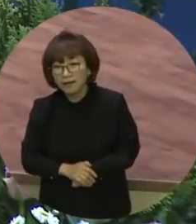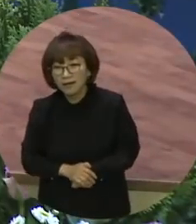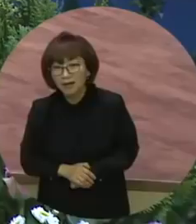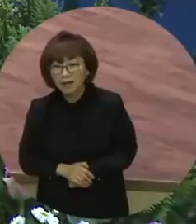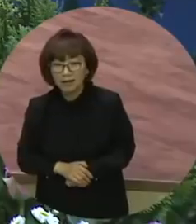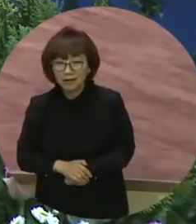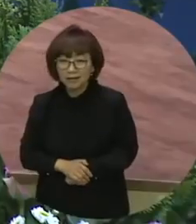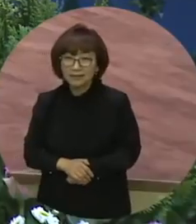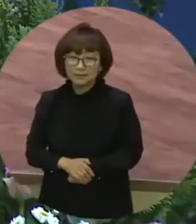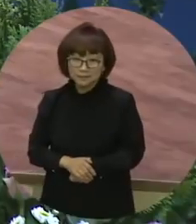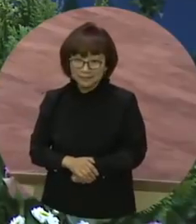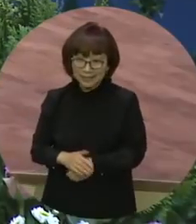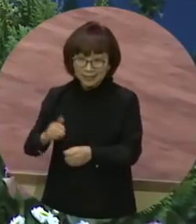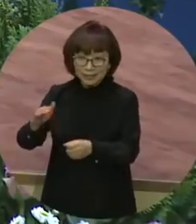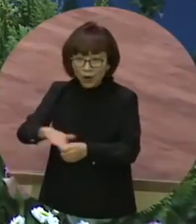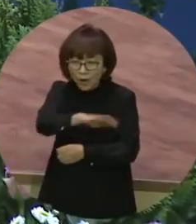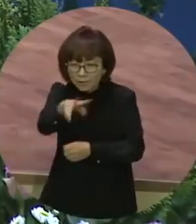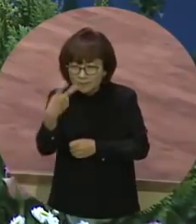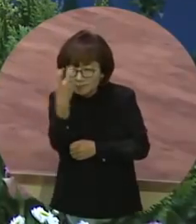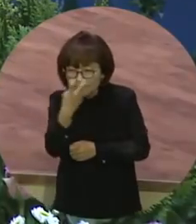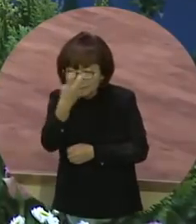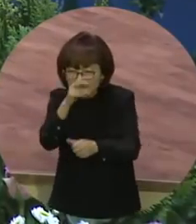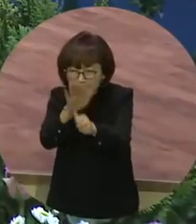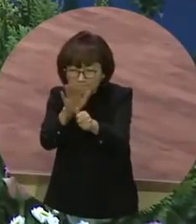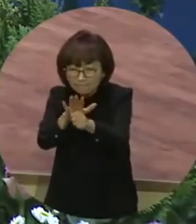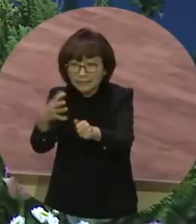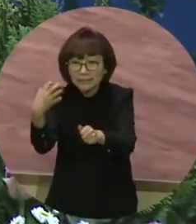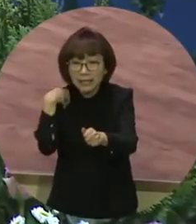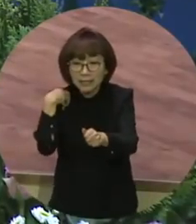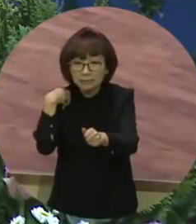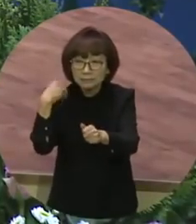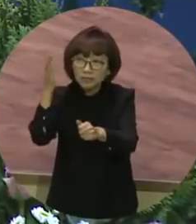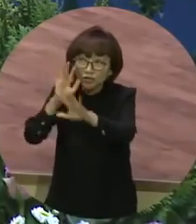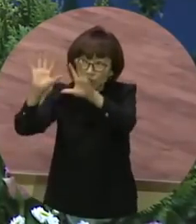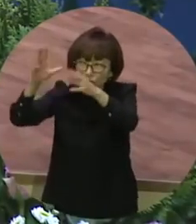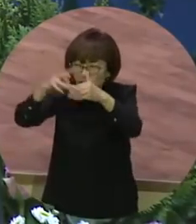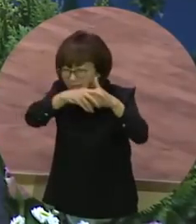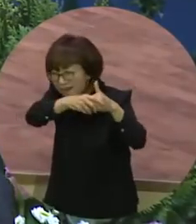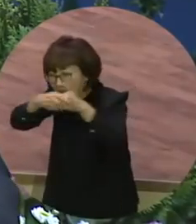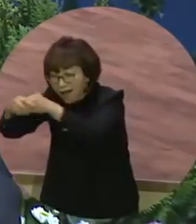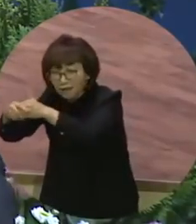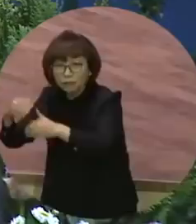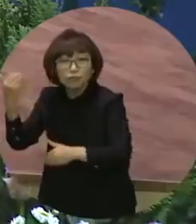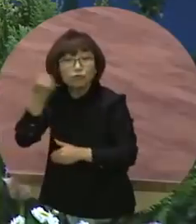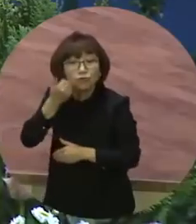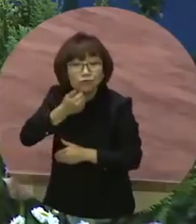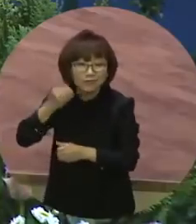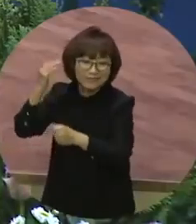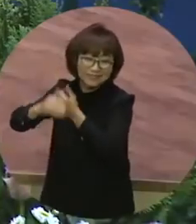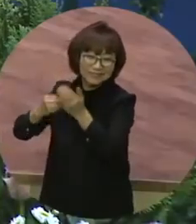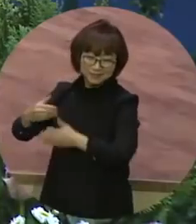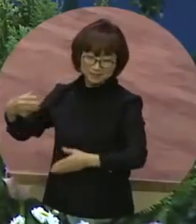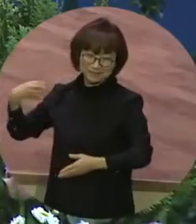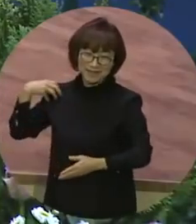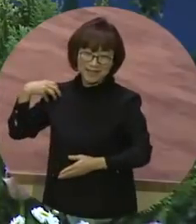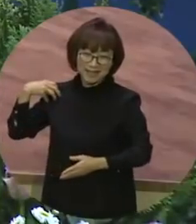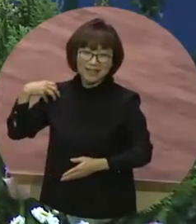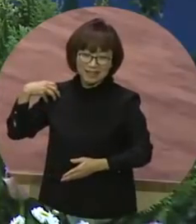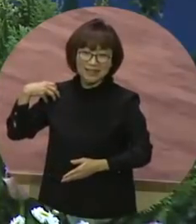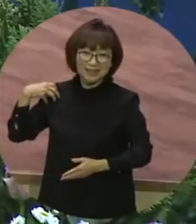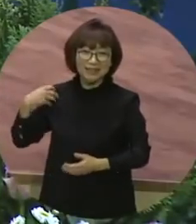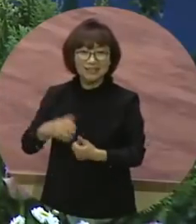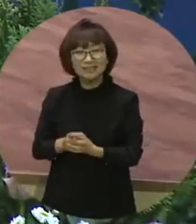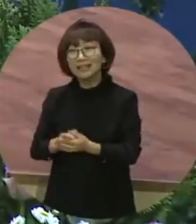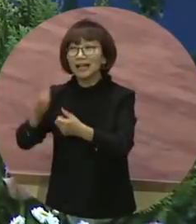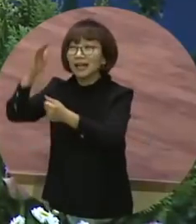여러분 책임지십니다. 여러분은 천국으로 인도하십니다. 여러분이 이 땅에 살면서 하나님 쓰임 받도록